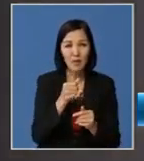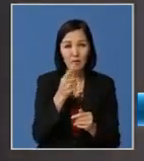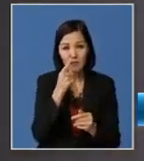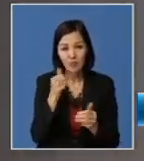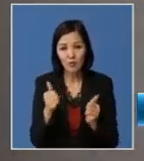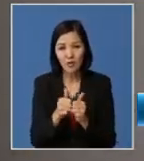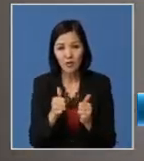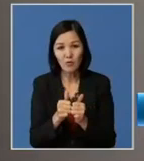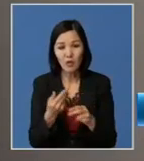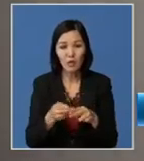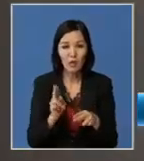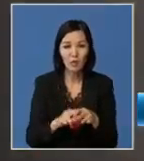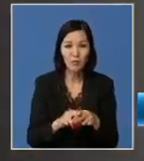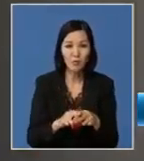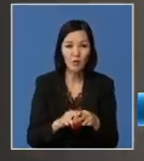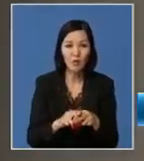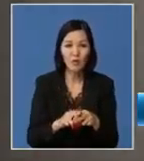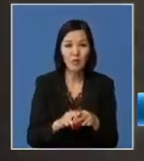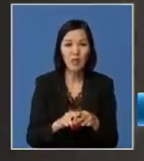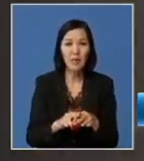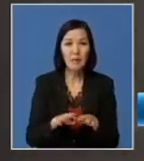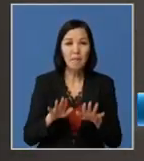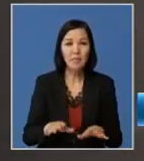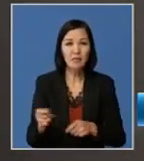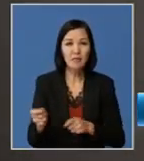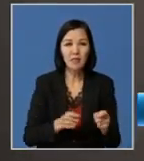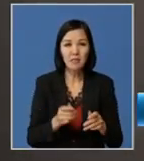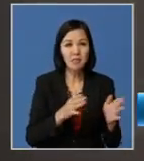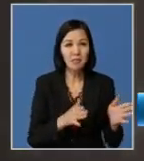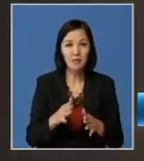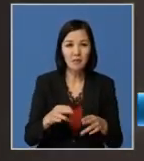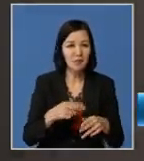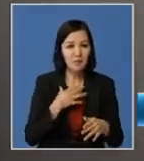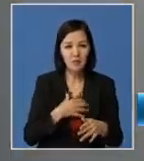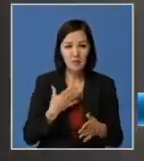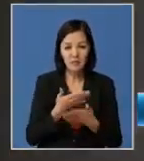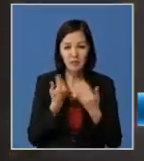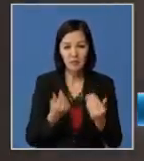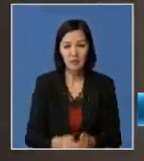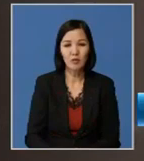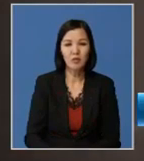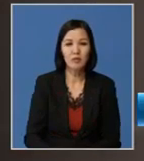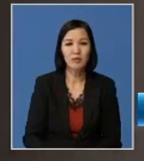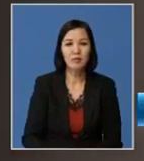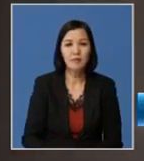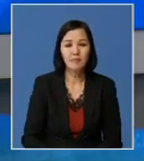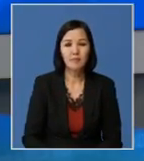дороги, которая стала более узкой. Похоже, местных властей порядок в этой сфере не заботит.